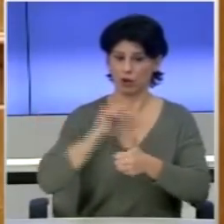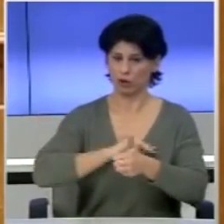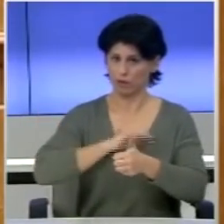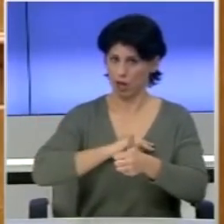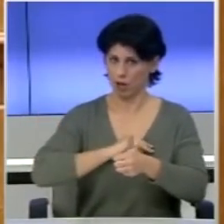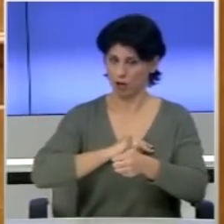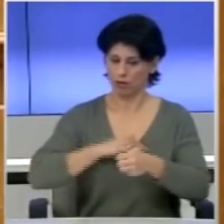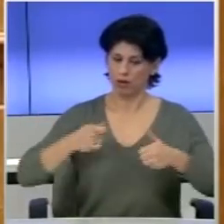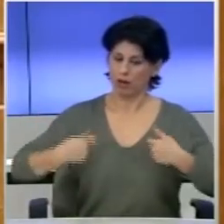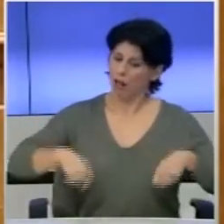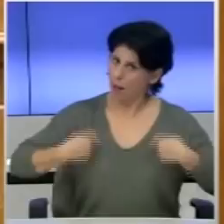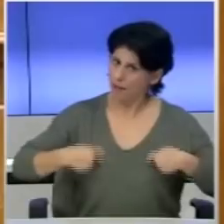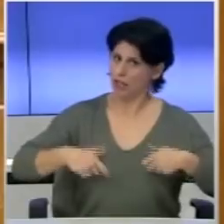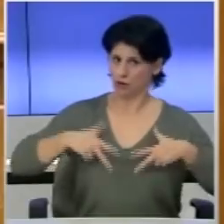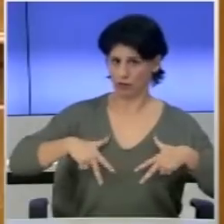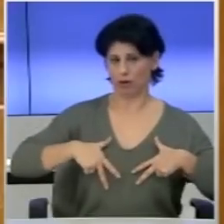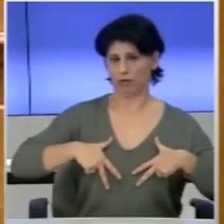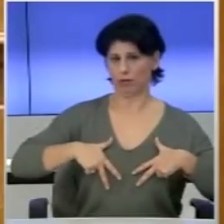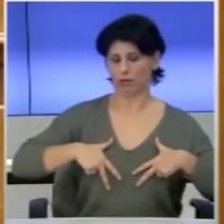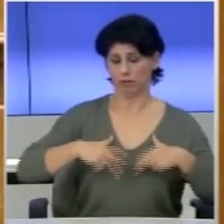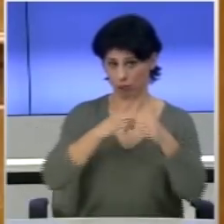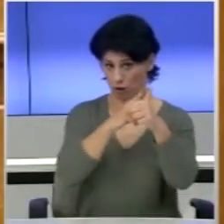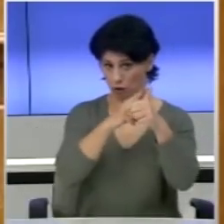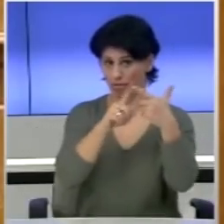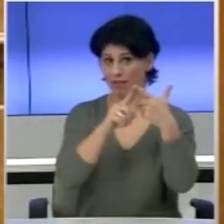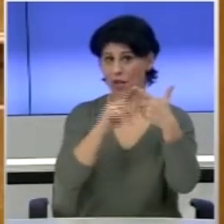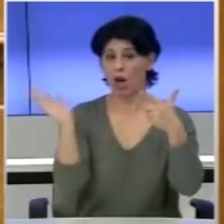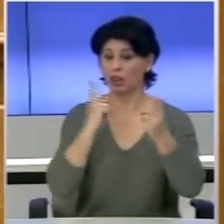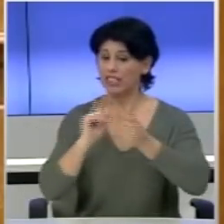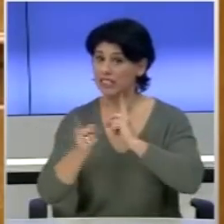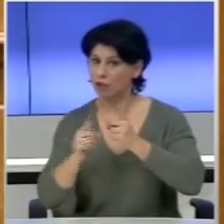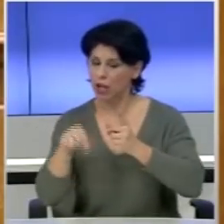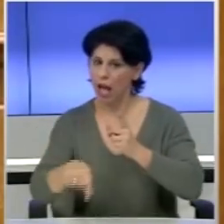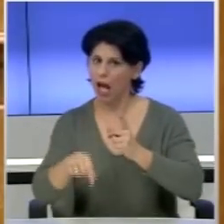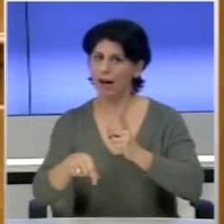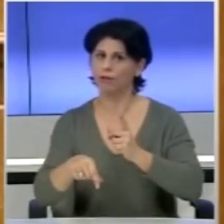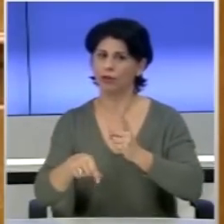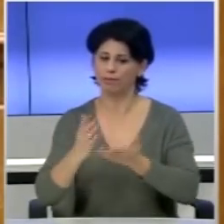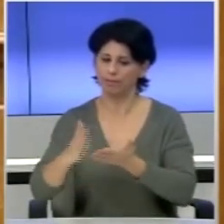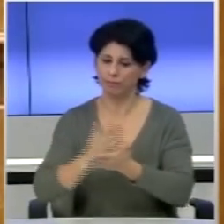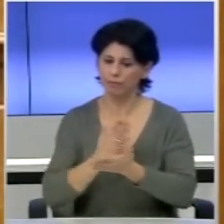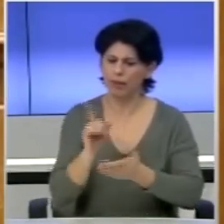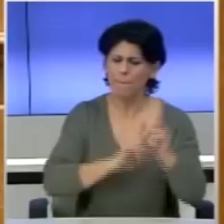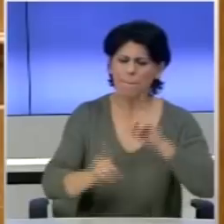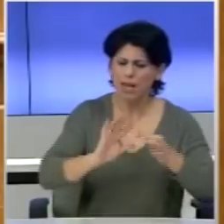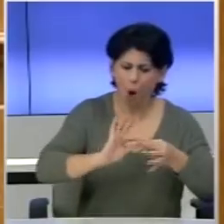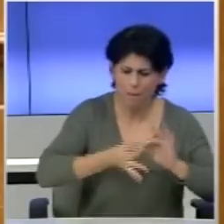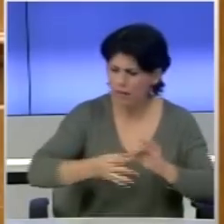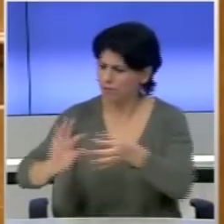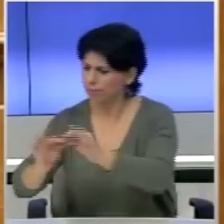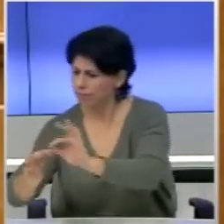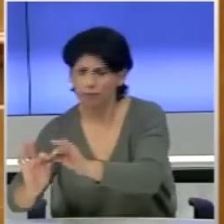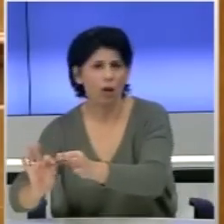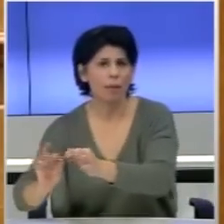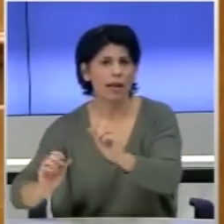συμφερόντων καπιταλιστικών κρατών. Δεύτερο, η όποια συμφωνία θα καθορίζει το ποιοι όμιλοι και ποιο από τα